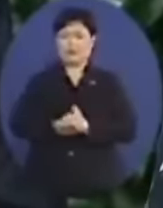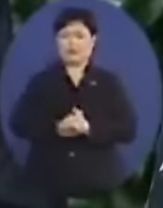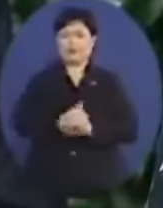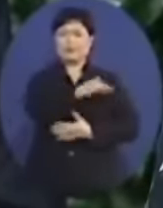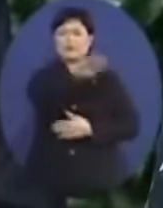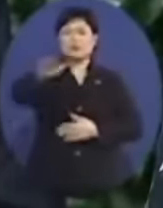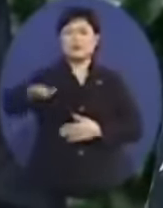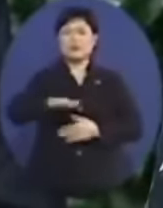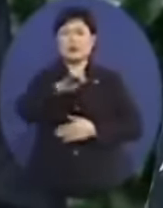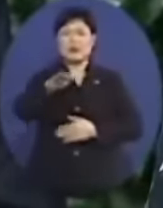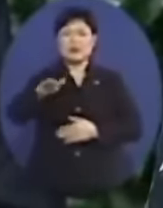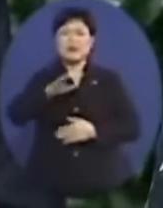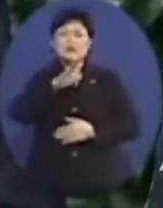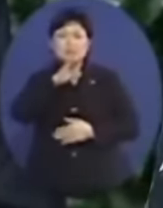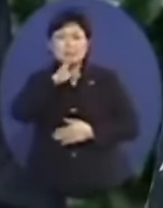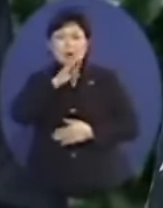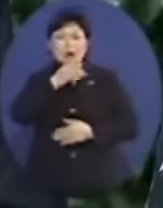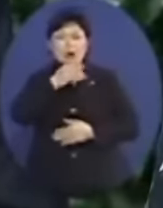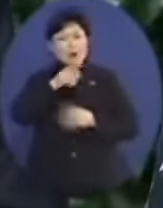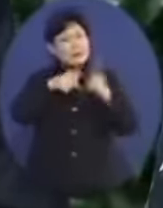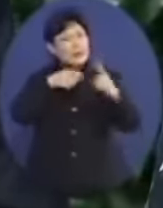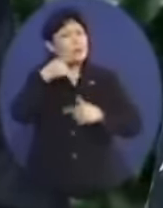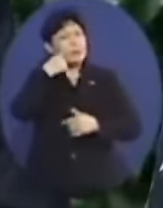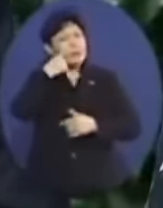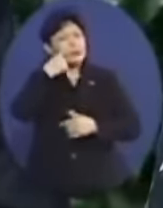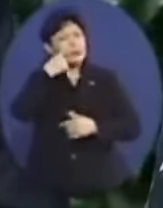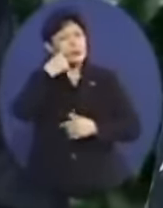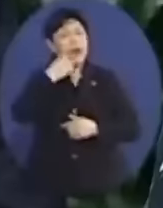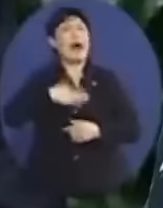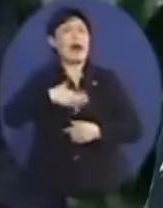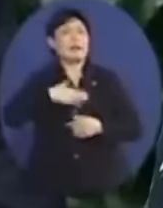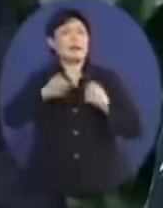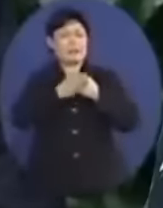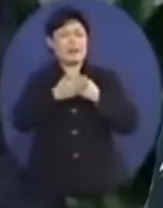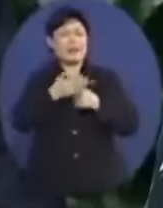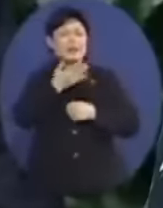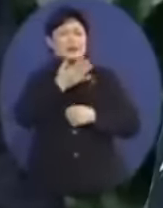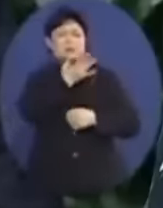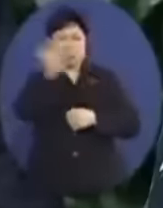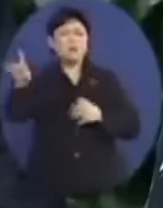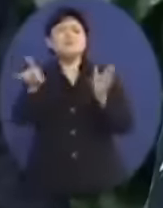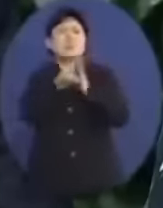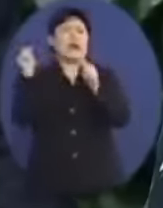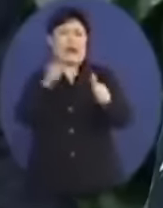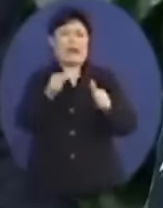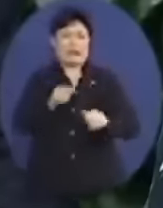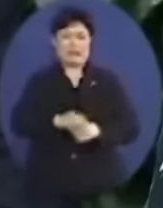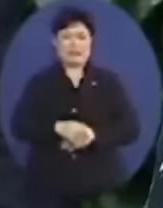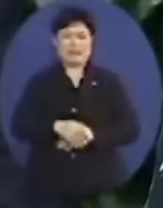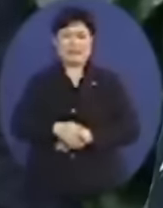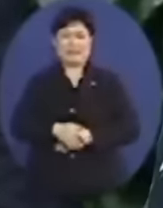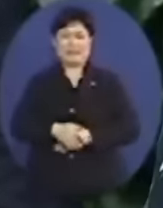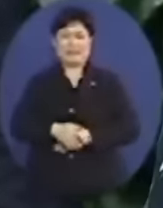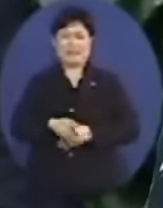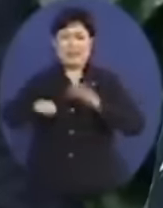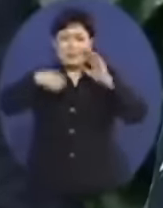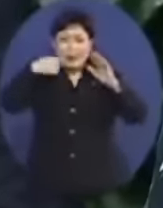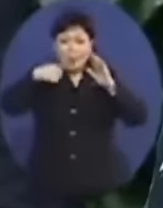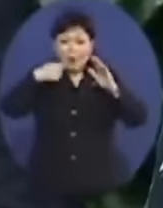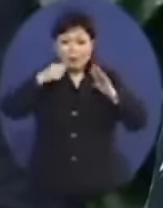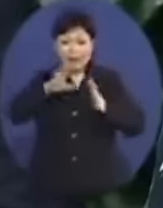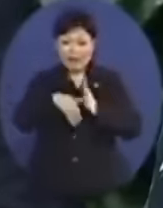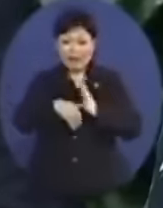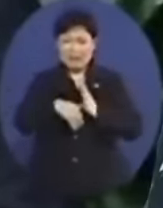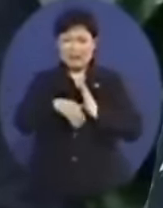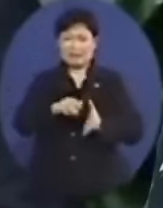우리가 못 알아들을 줄 알기 때문에 그냥 믿으라 그럽니다 그냥 눈딱 까고 믿어라 아멘 아 밥을 먹는데